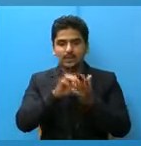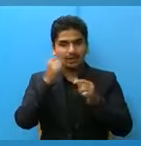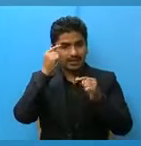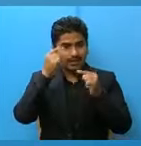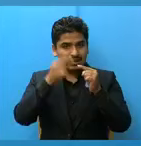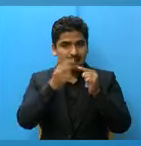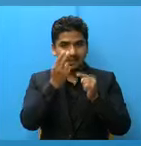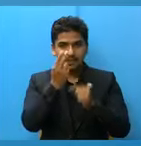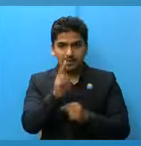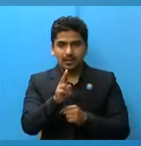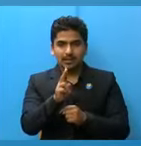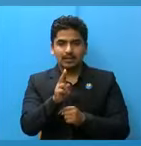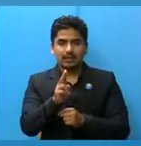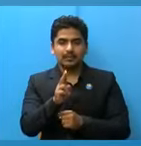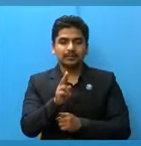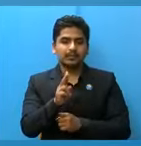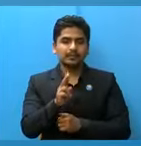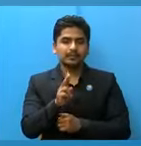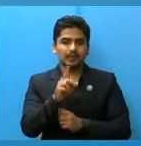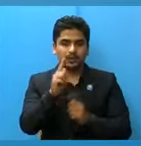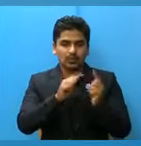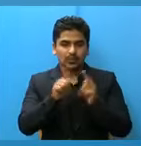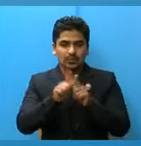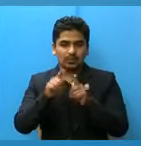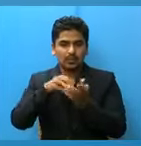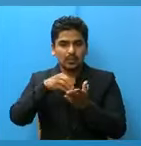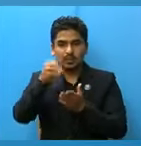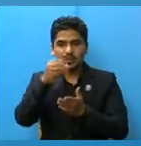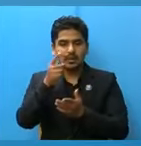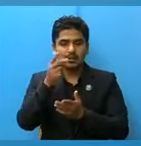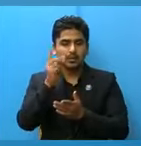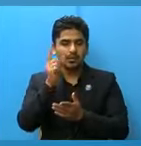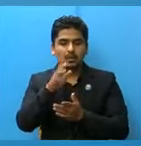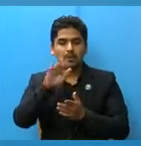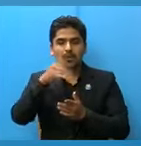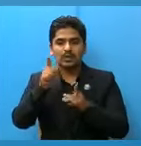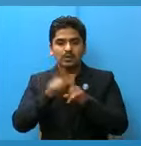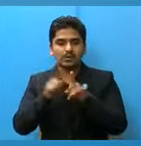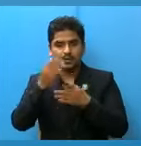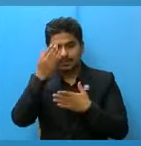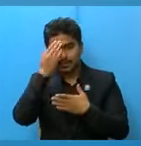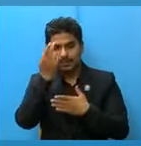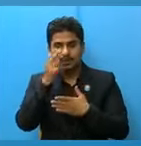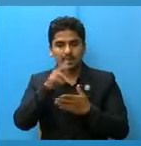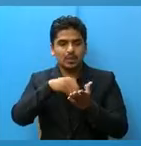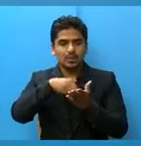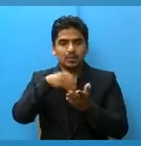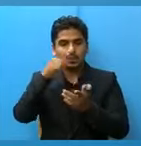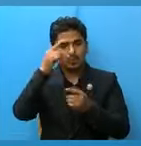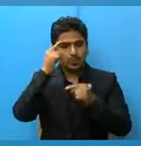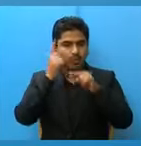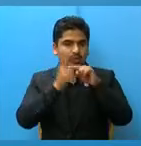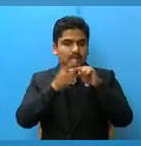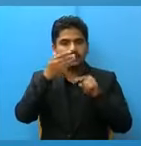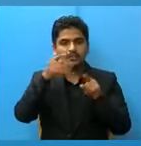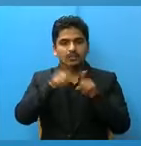नेगेटिब वायर ऑडुचैनि पुनै पंपनी प्रमान आये हुलंता पुछी पनी फेरी शक्रमान सच्वालिक पनी पनी प्यटिब पाङ सुगता,